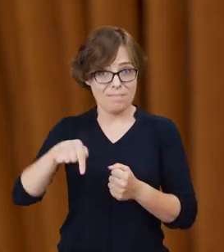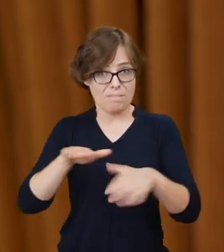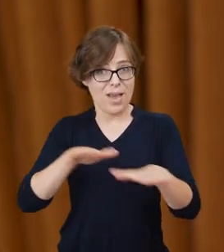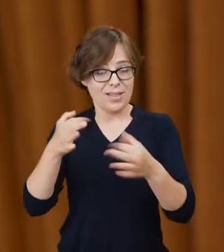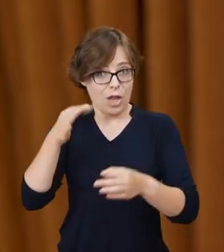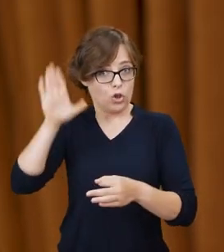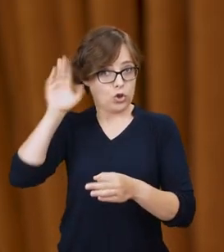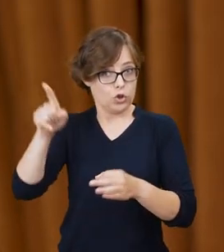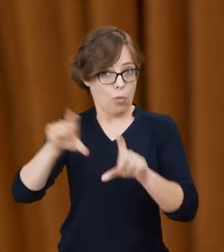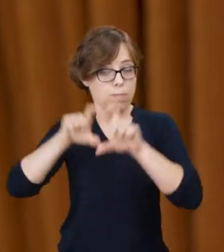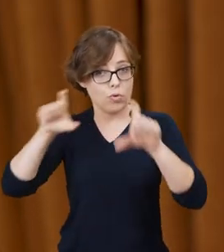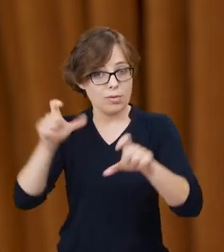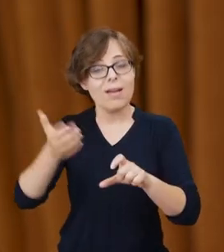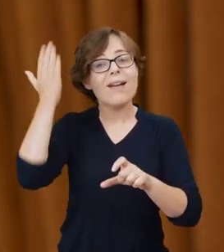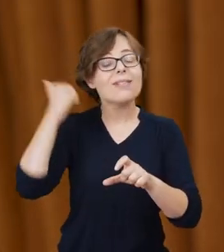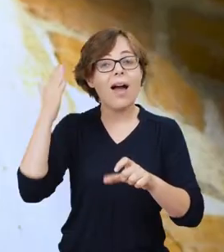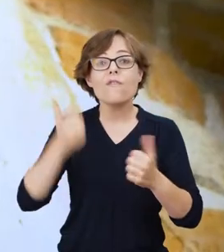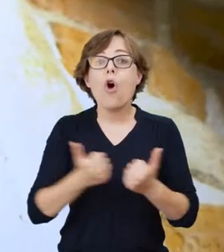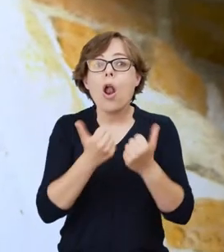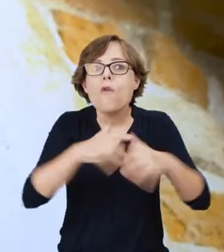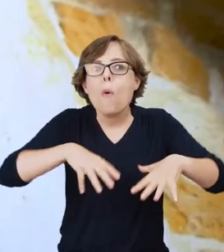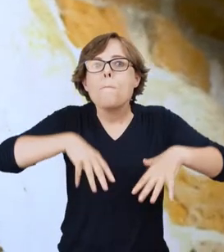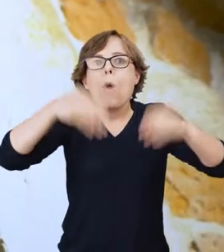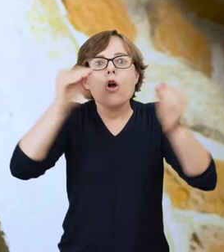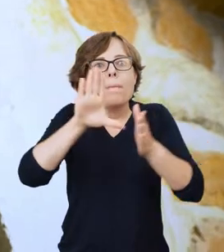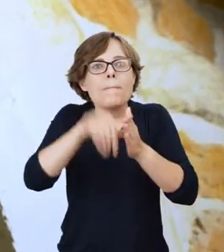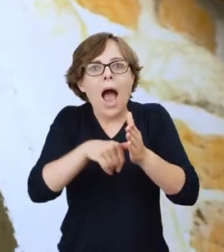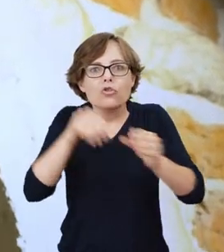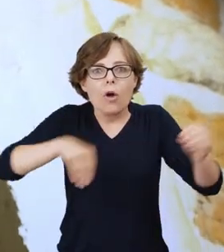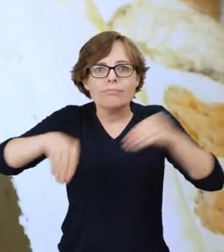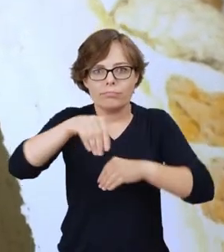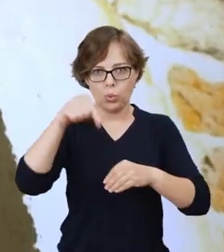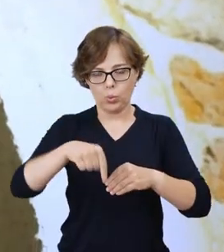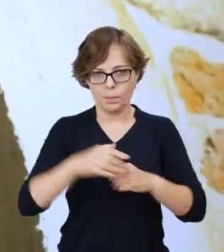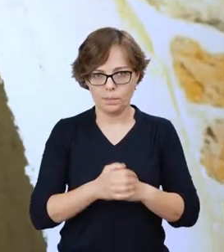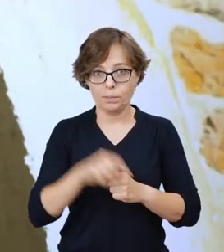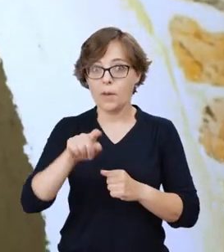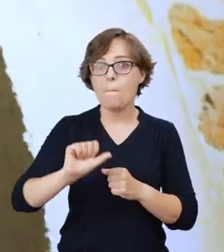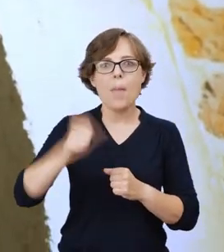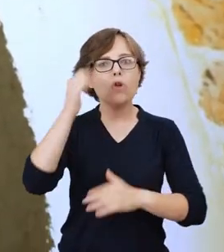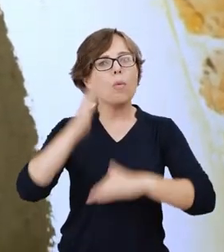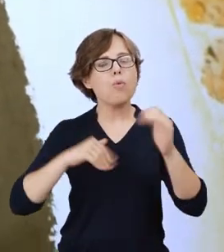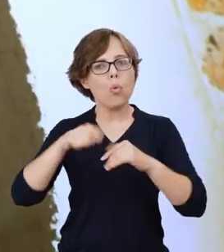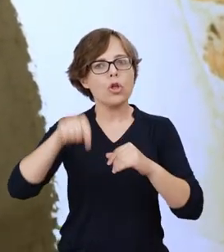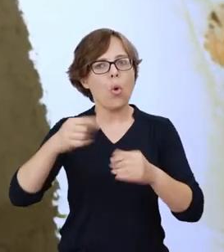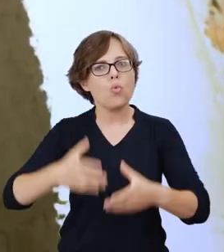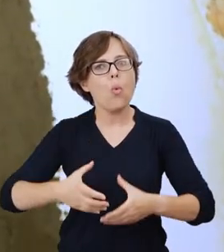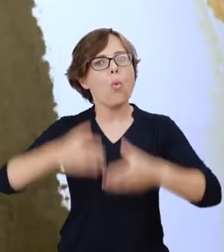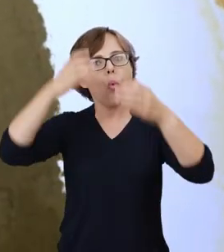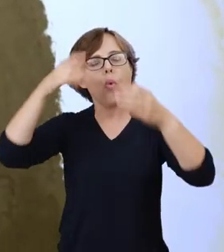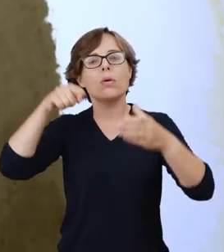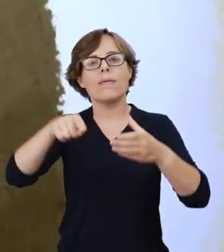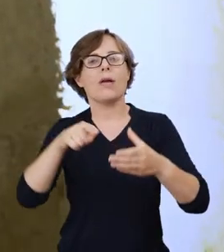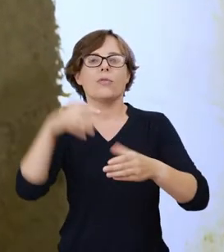znajduje się budynek, rozpoczęło się wytyczanie lokacyjnego układu miasta. Jednym z pierwszych budynków, jakie powstały tutaj na terenie Krzysztoforu, była